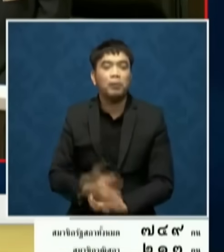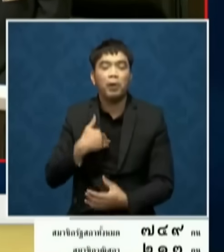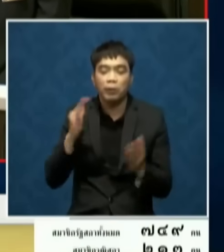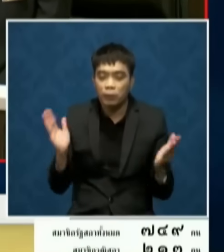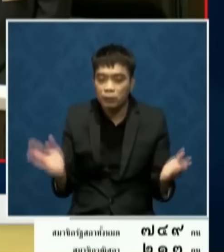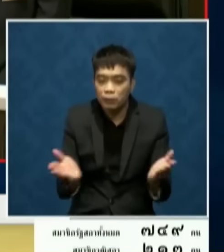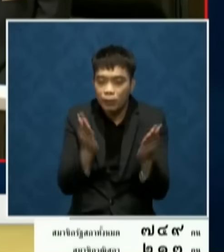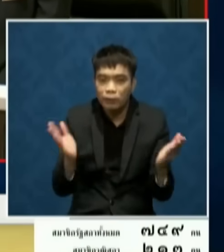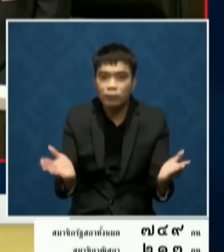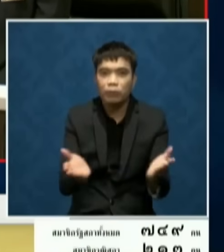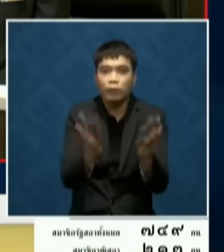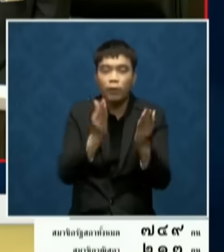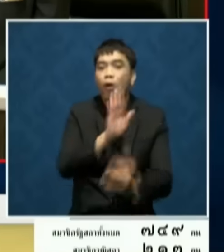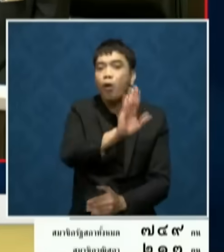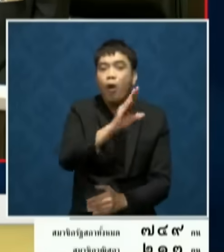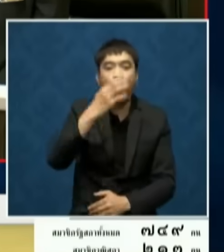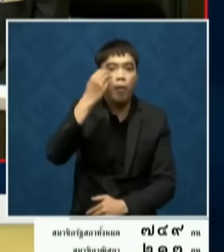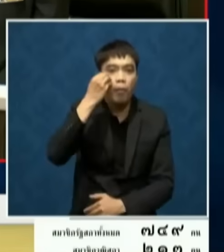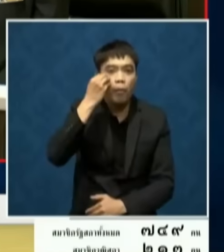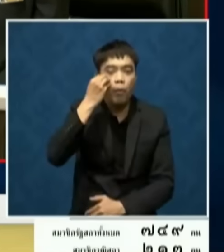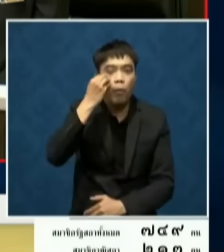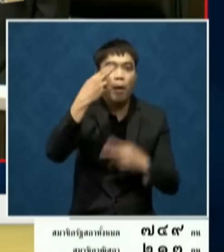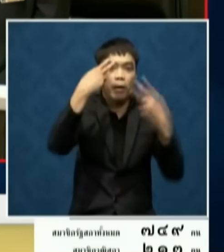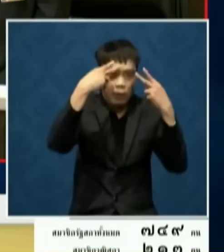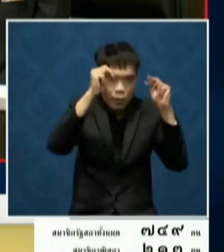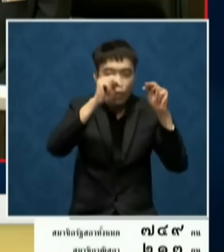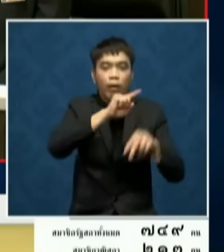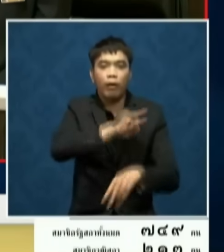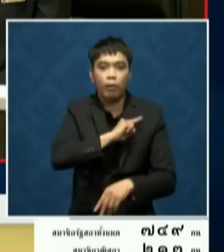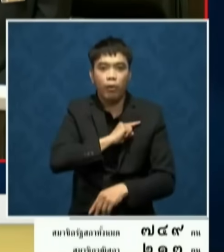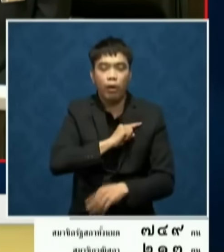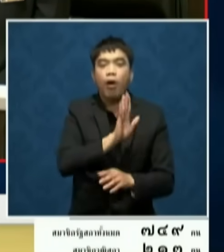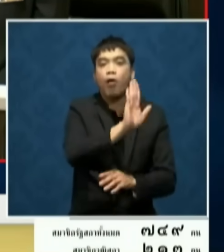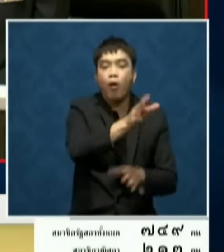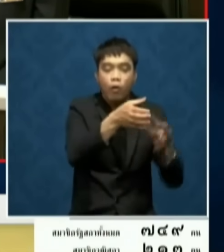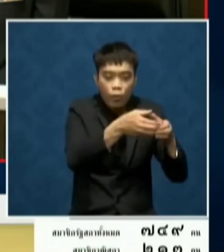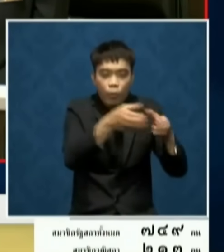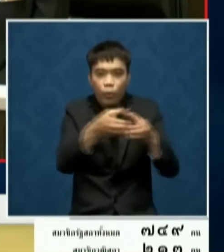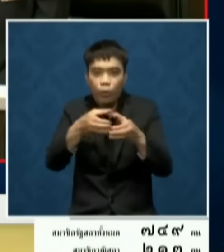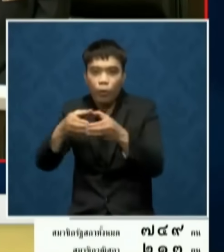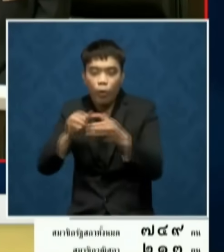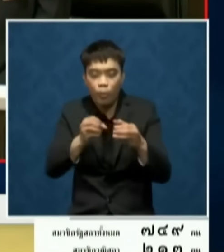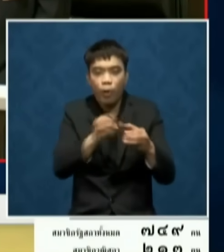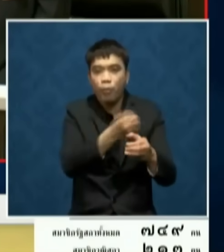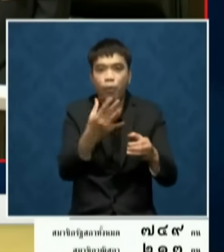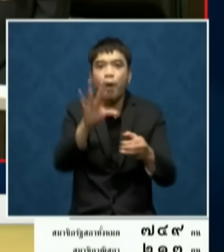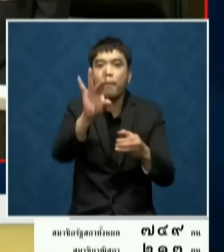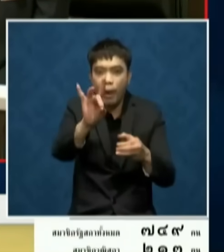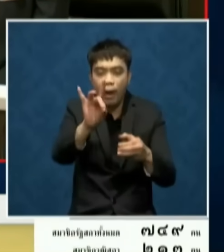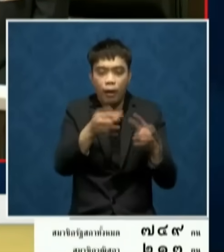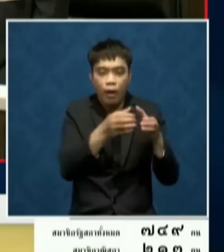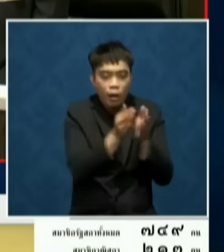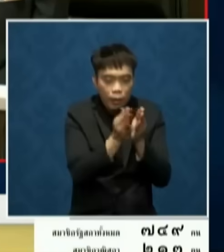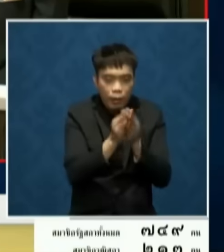ที่ตามรัฐธรรมนูญมาตรา272ที่จะต้องเลือกบุคคลที่ไม่มีคุณสมบัติต้องห้ามตามรัฐธรรมนูญมาตรา